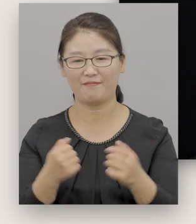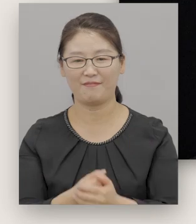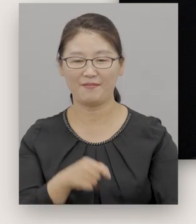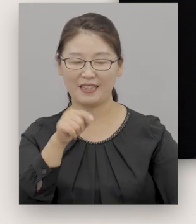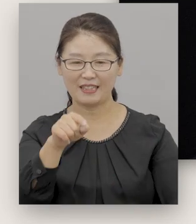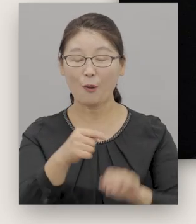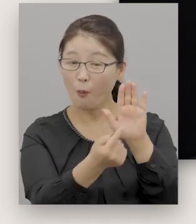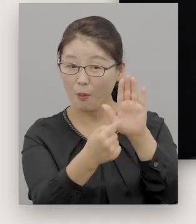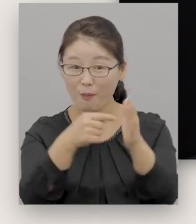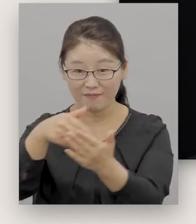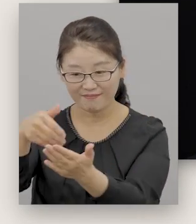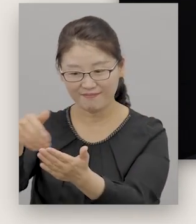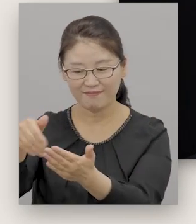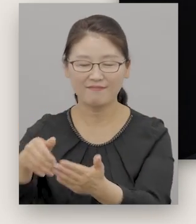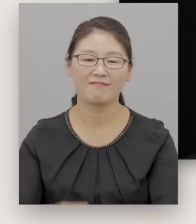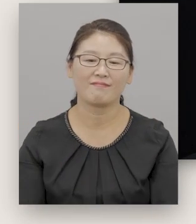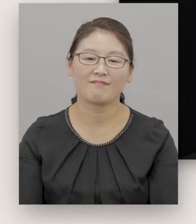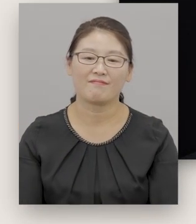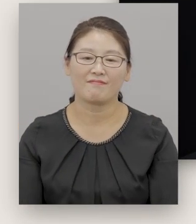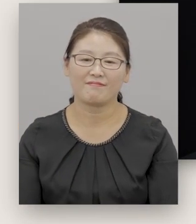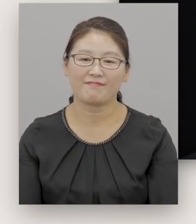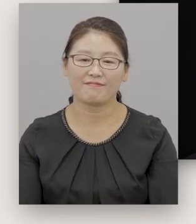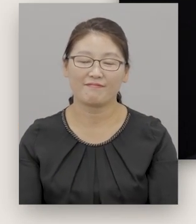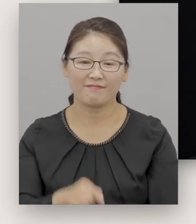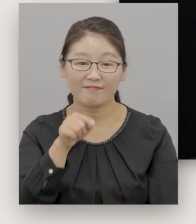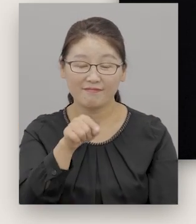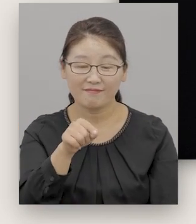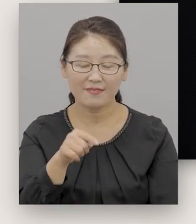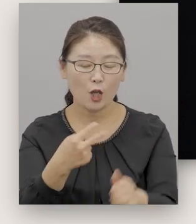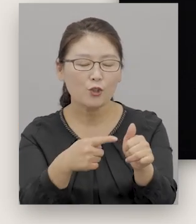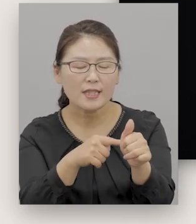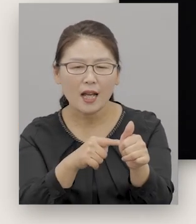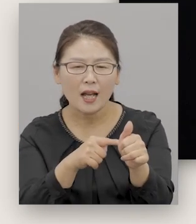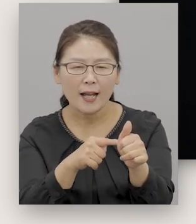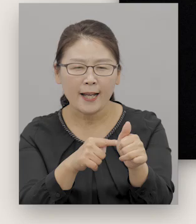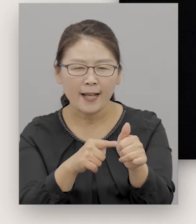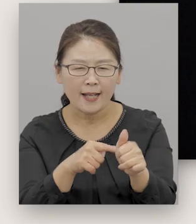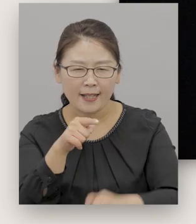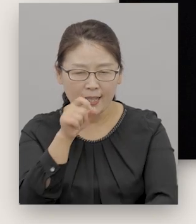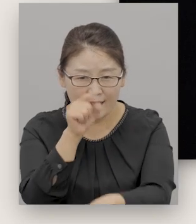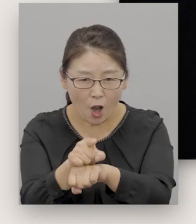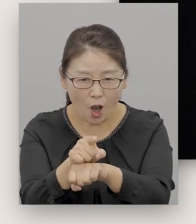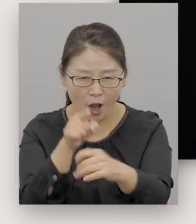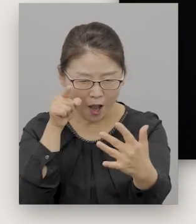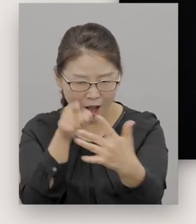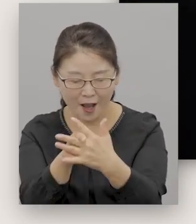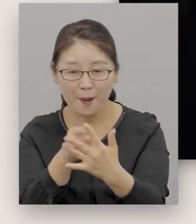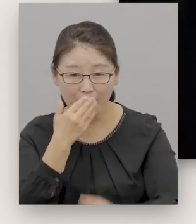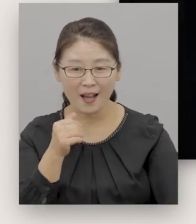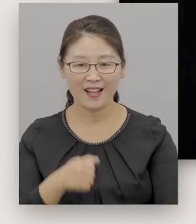네, 포스터이고 여기에 보시면 그런 뒷장의 편집증적인 집착을 보실 수 있습니다.